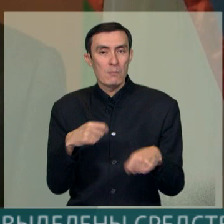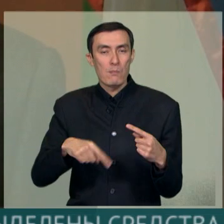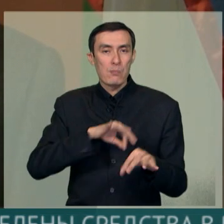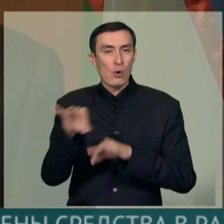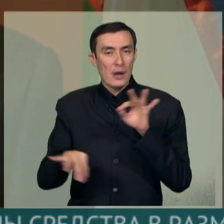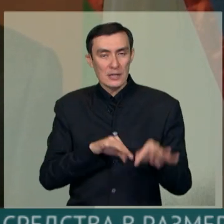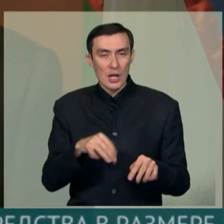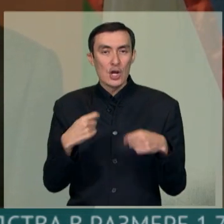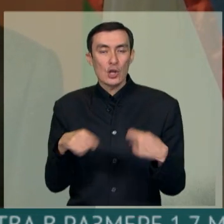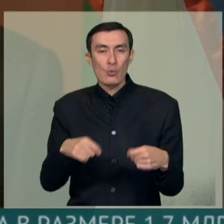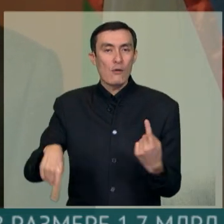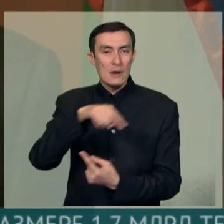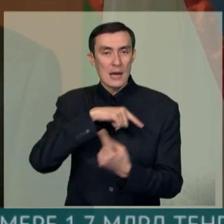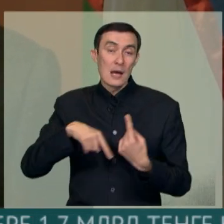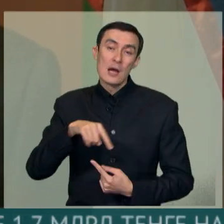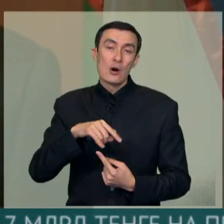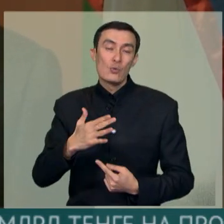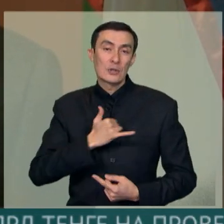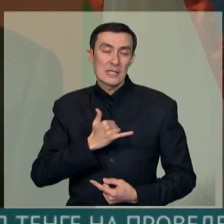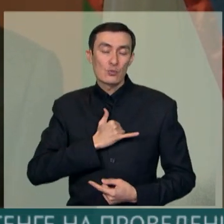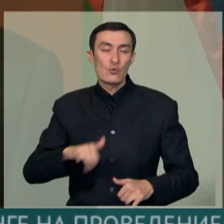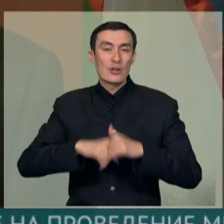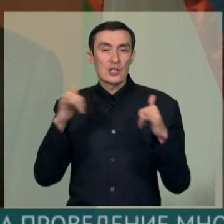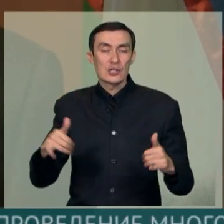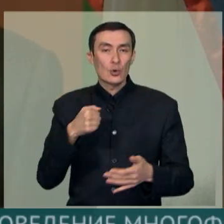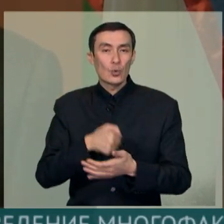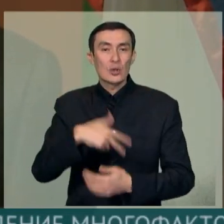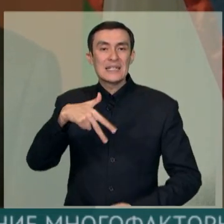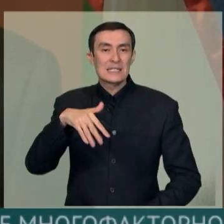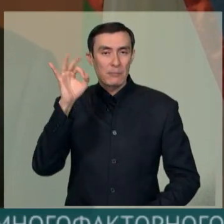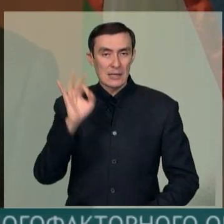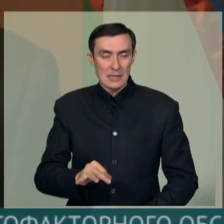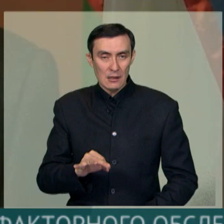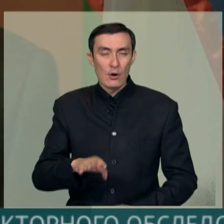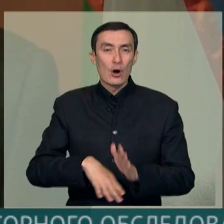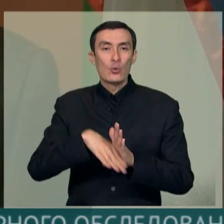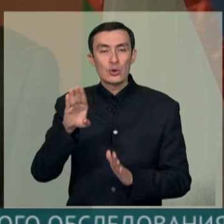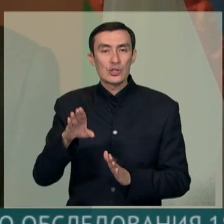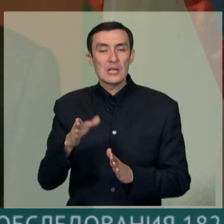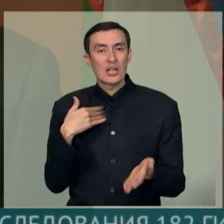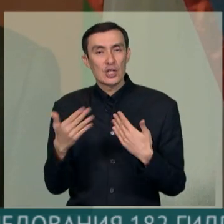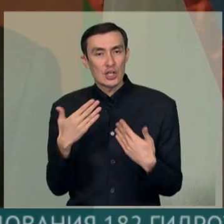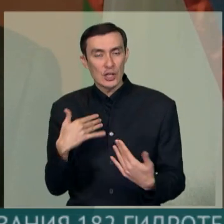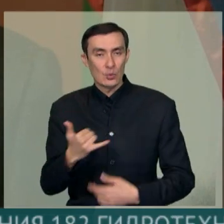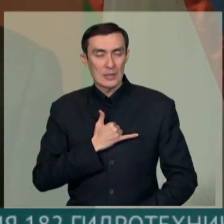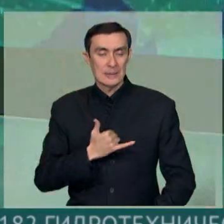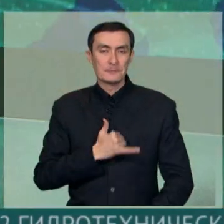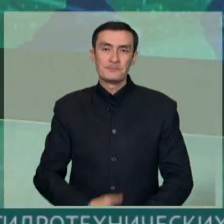В этом году торговый оборот между странами увеличился до 30%. Улучшились двусторонние отношения.